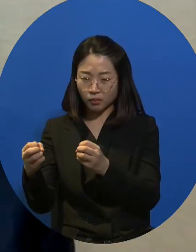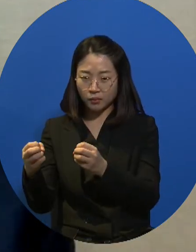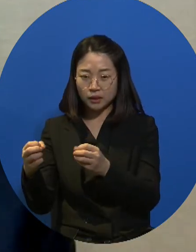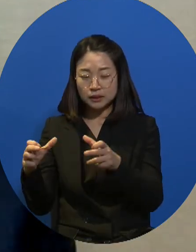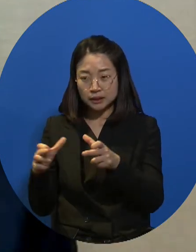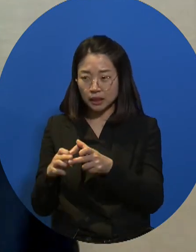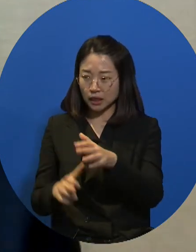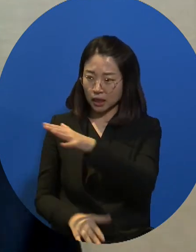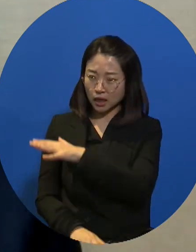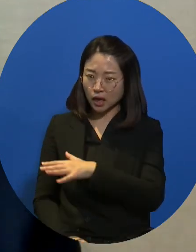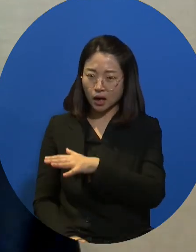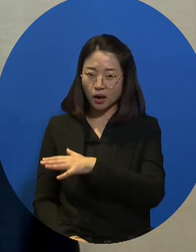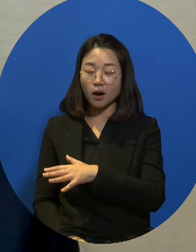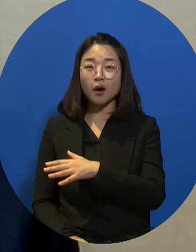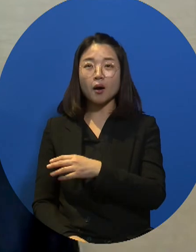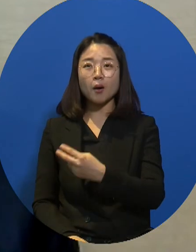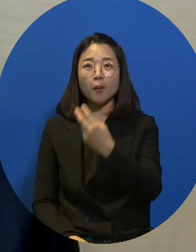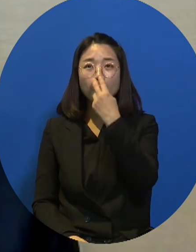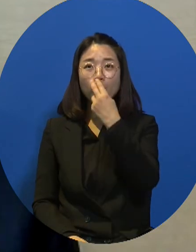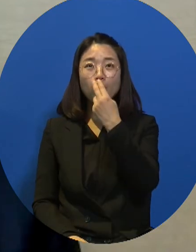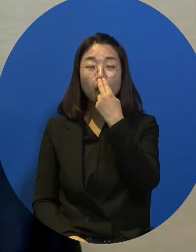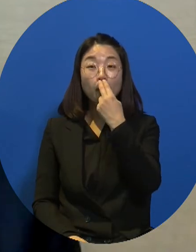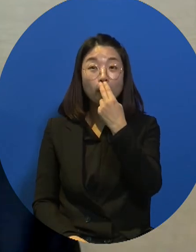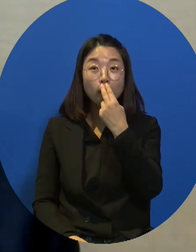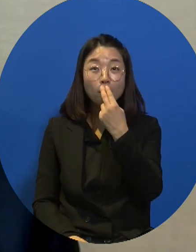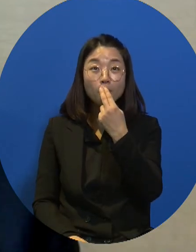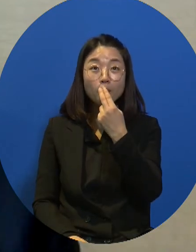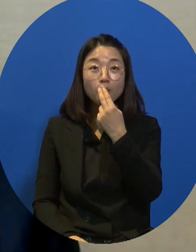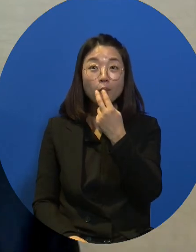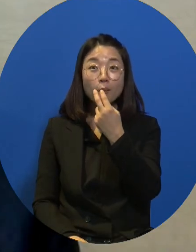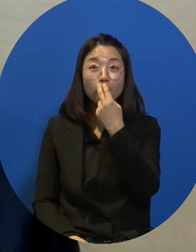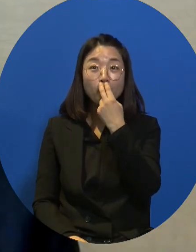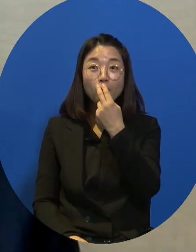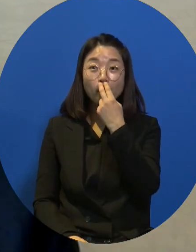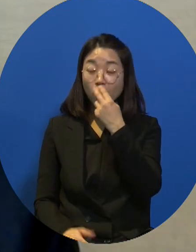장애인에 대한 보험 가입을 금지하고 있는 조항인데요. 이 상법